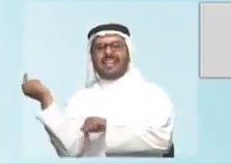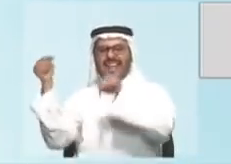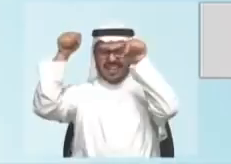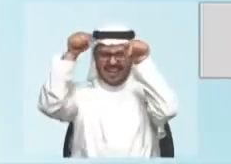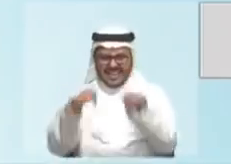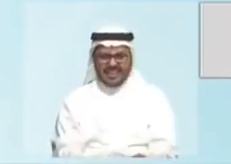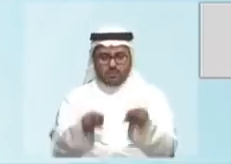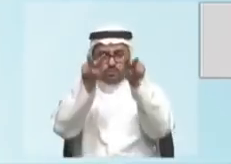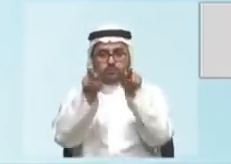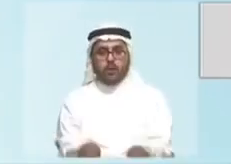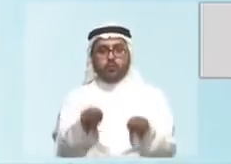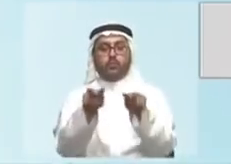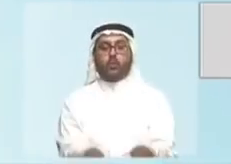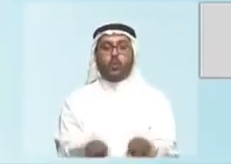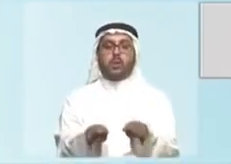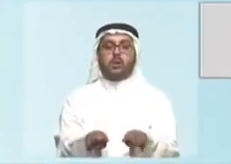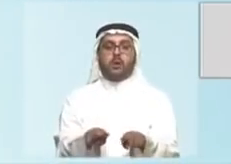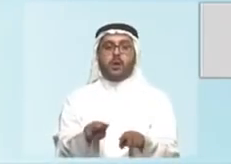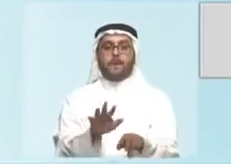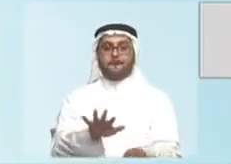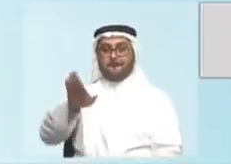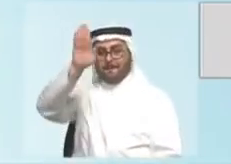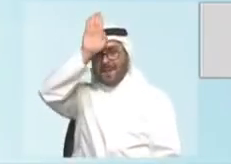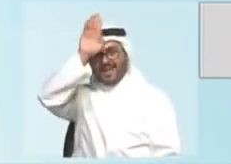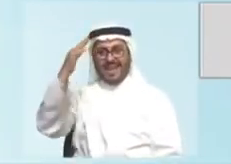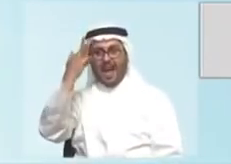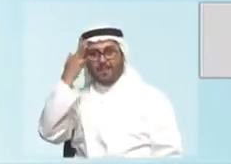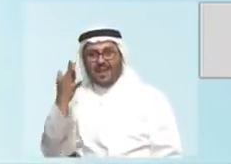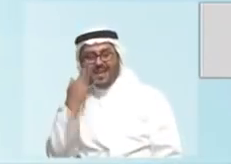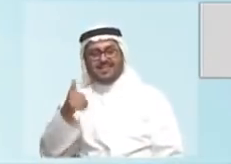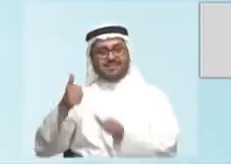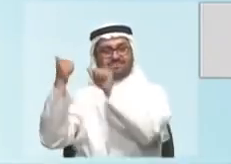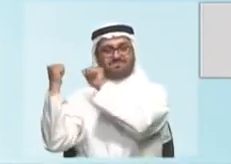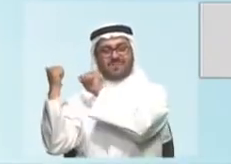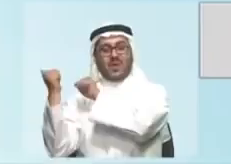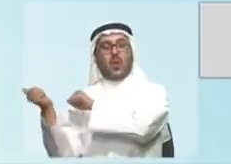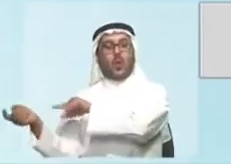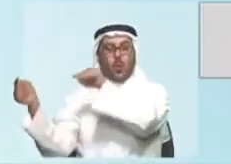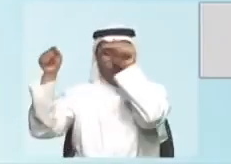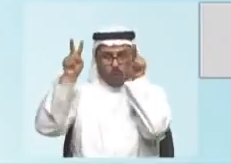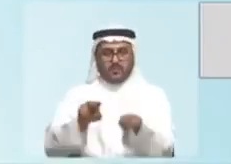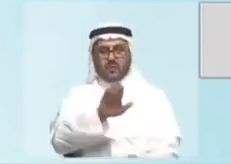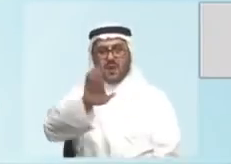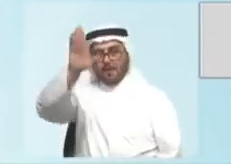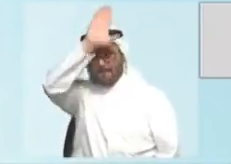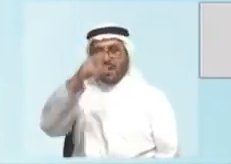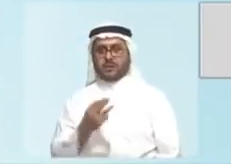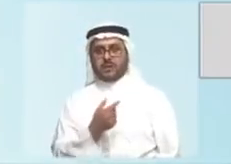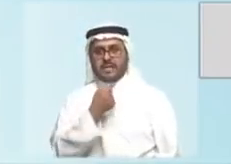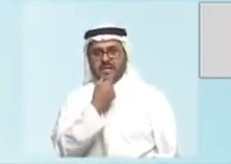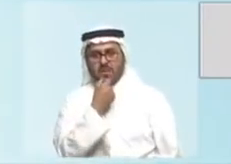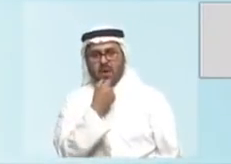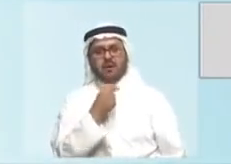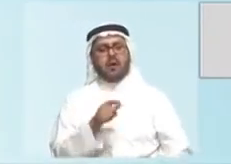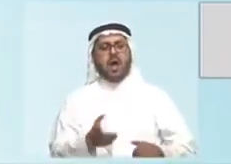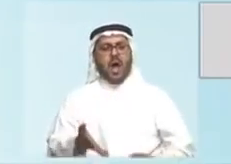ترجمة لسياسة الملك عبد العزيز آل سعود. الملك سلمان دائما يقول للرئيس